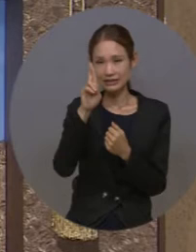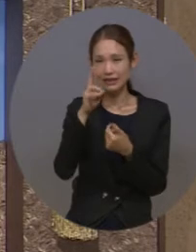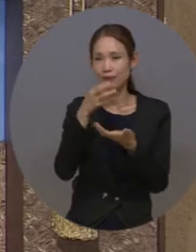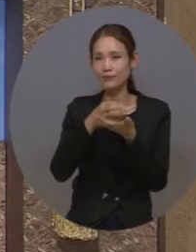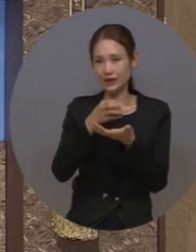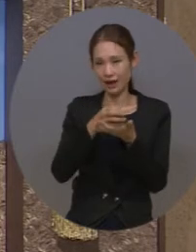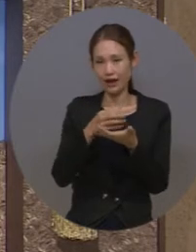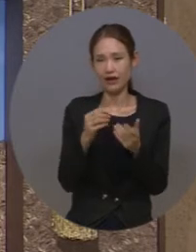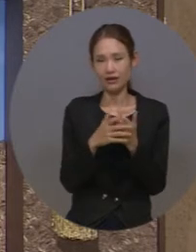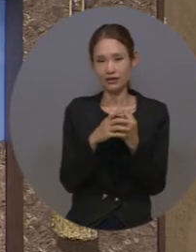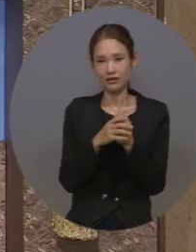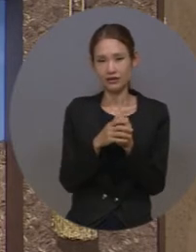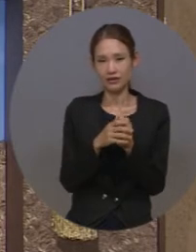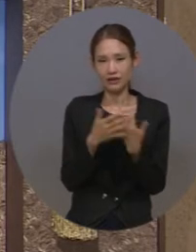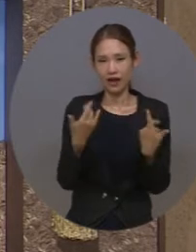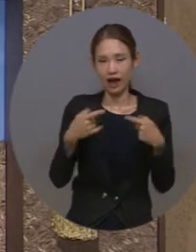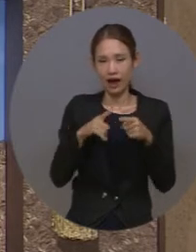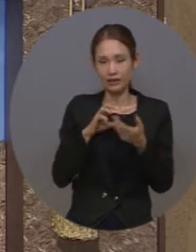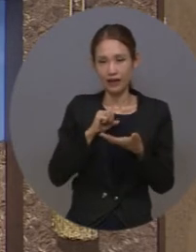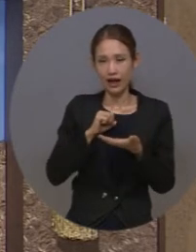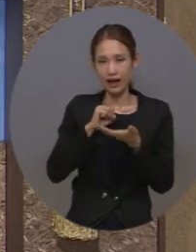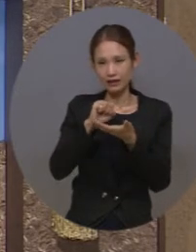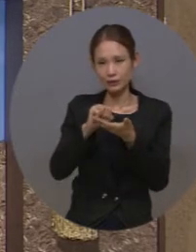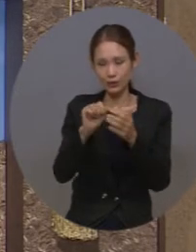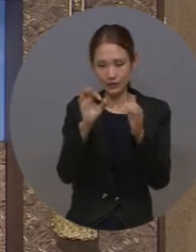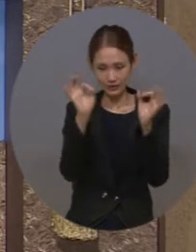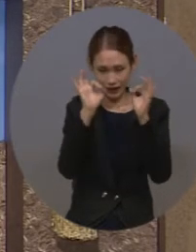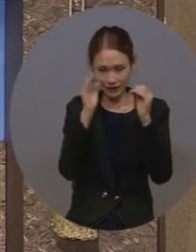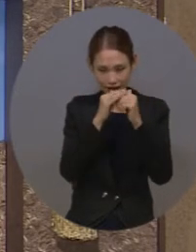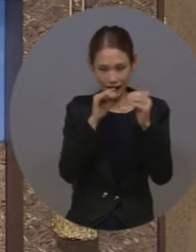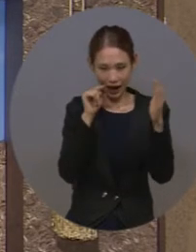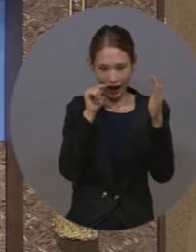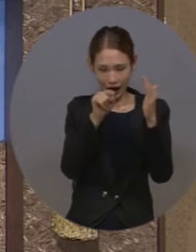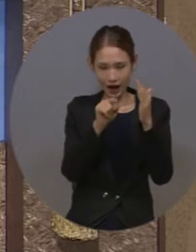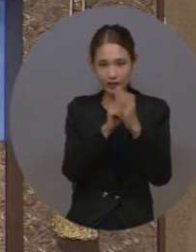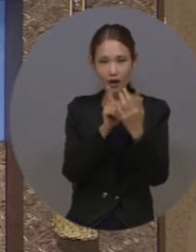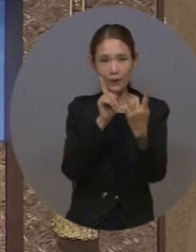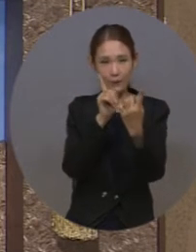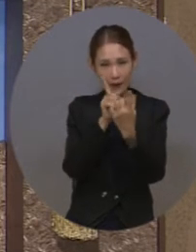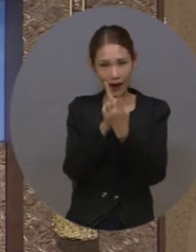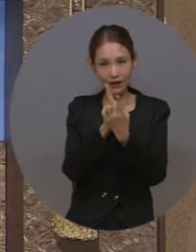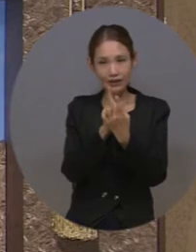갖고 어르신들 찾아가서 그분들의 얘기를 듣고 그분들의 어떤